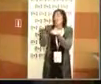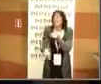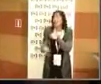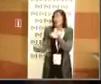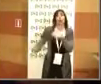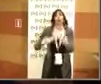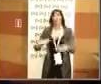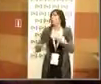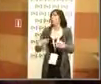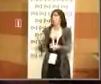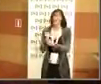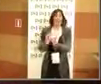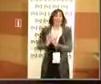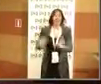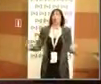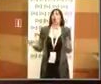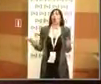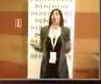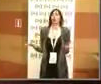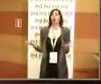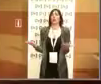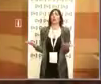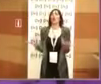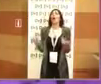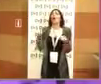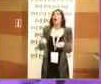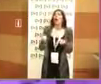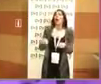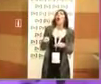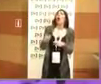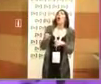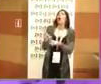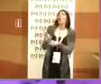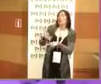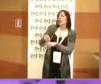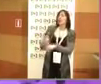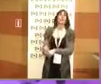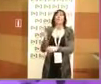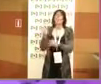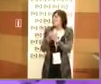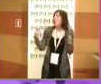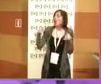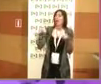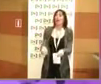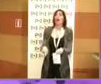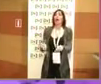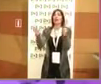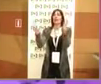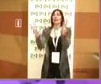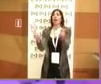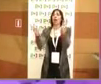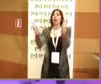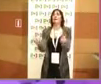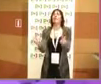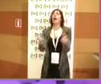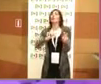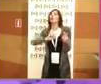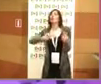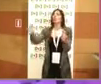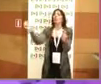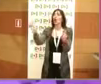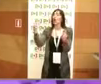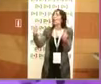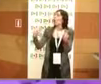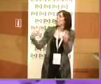di essere pronti e la portanza del Partito Democratico. Il tema non è solo la